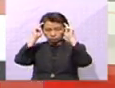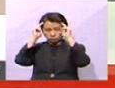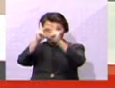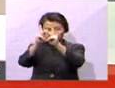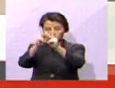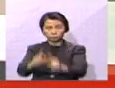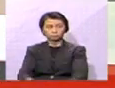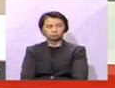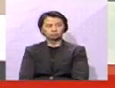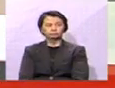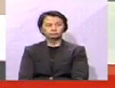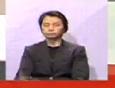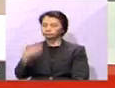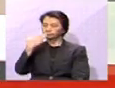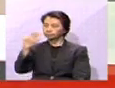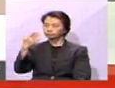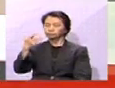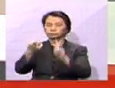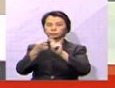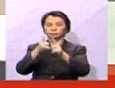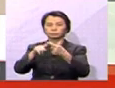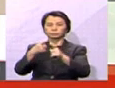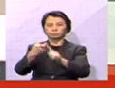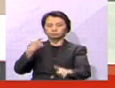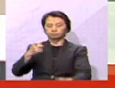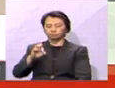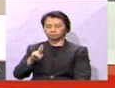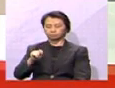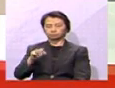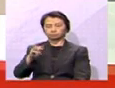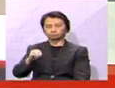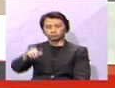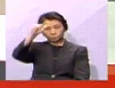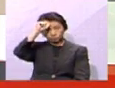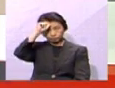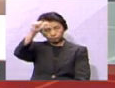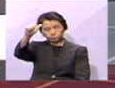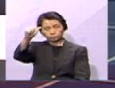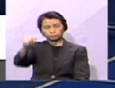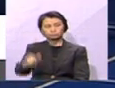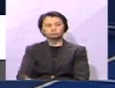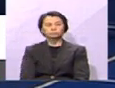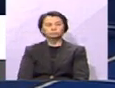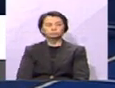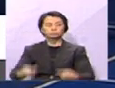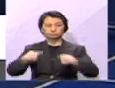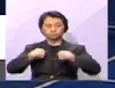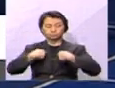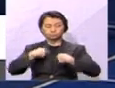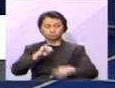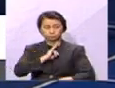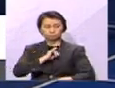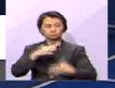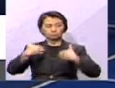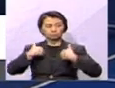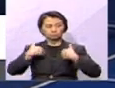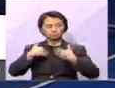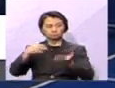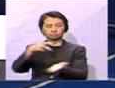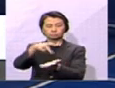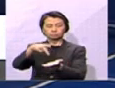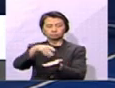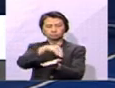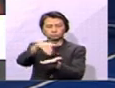Kuantan Terima kasih Rakan penyampai di angkasa Puri Assalamualaikum dan salam sejahtera saya kini berada di pusat